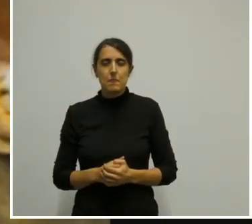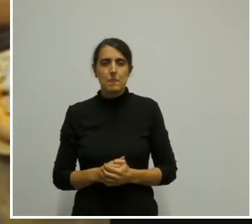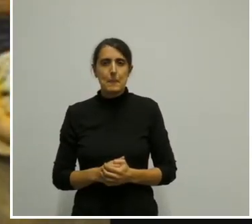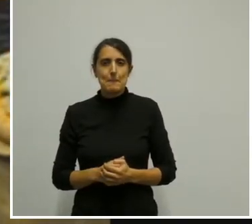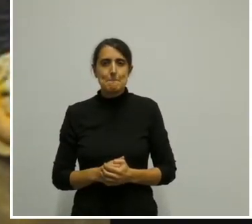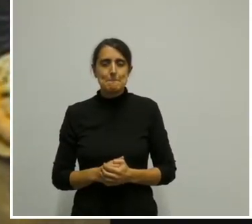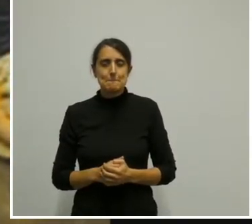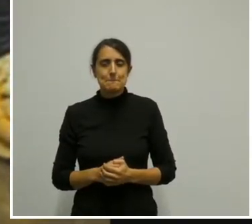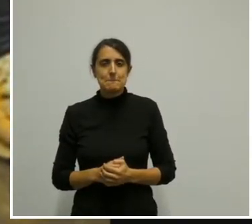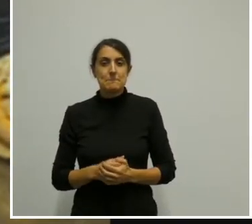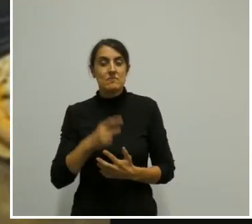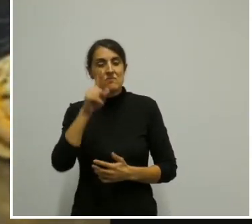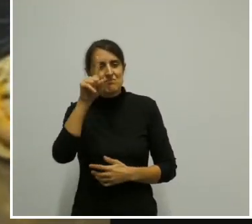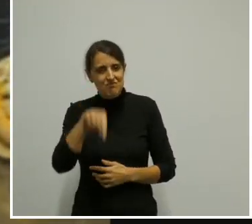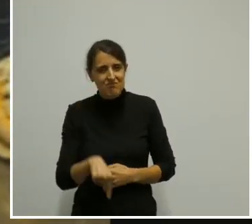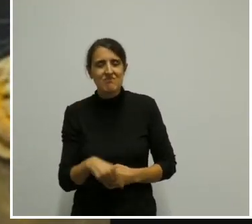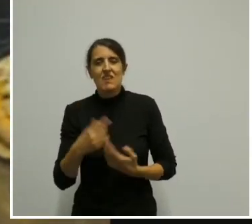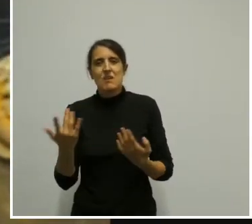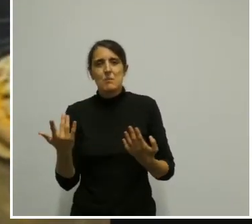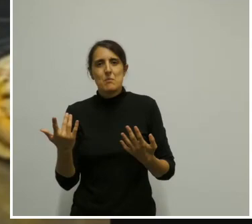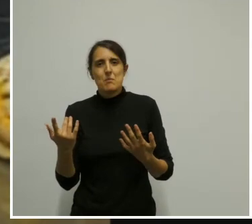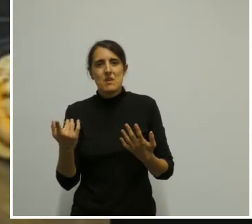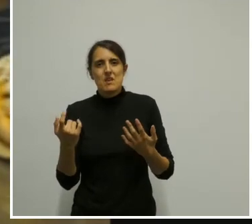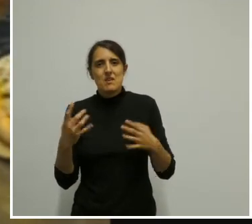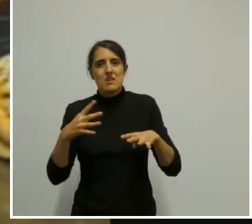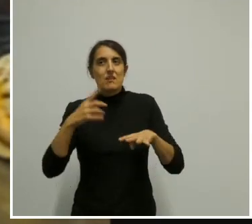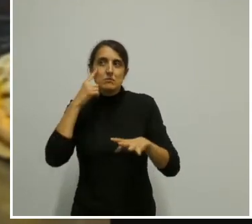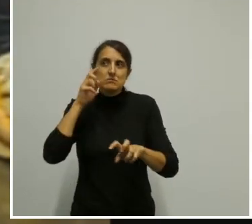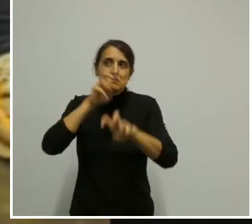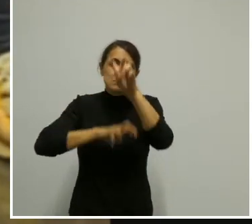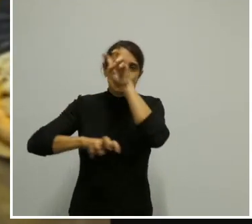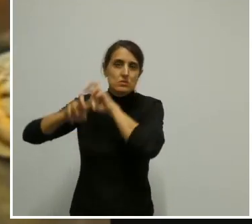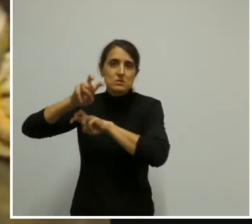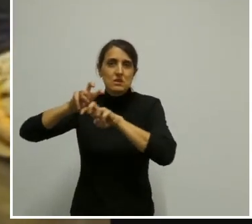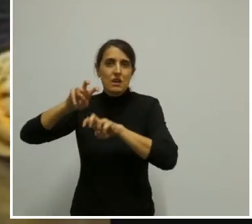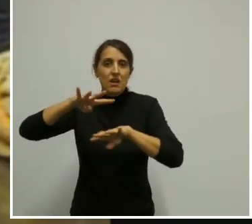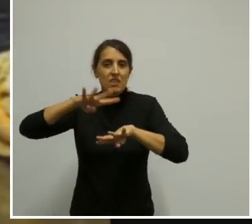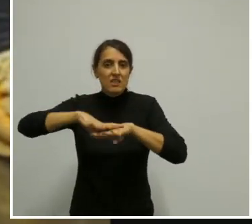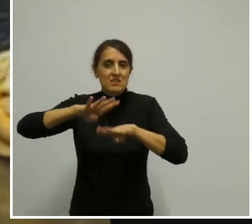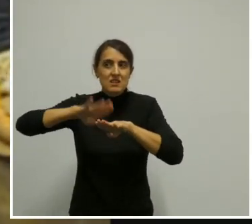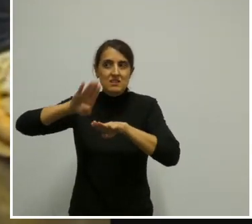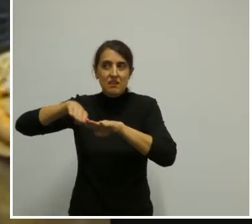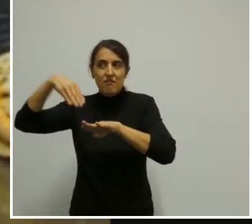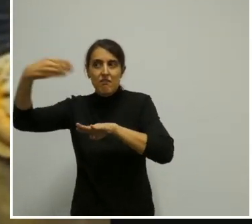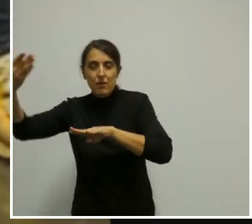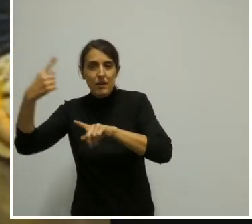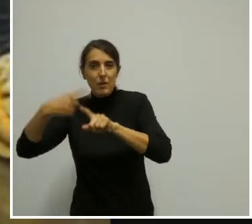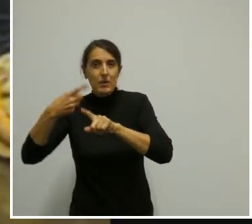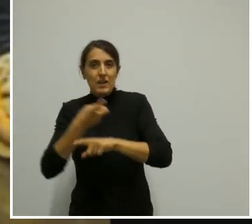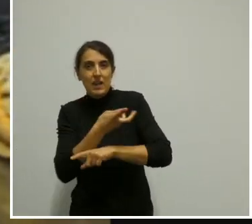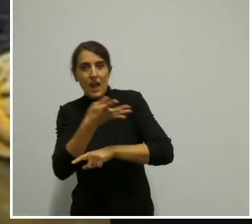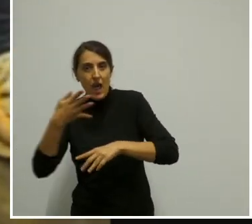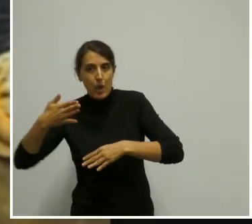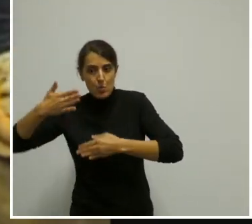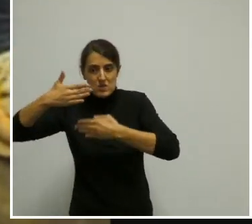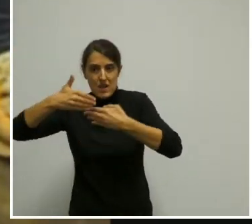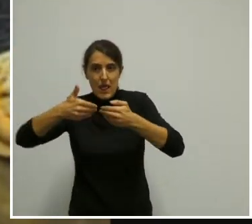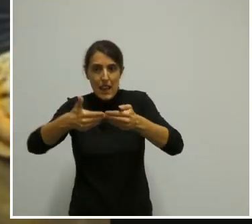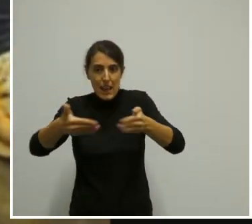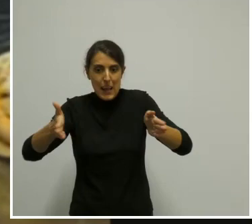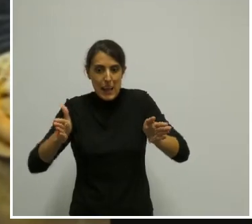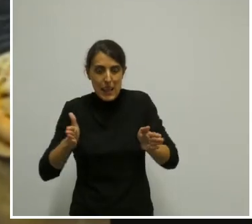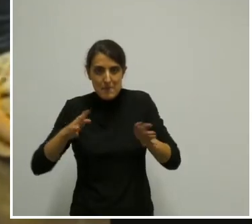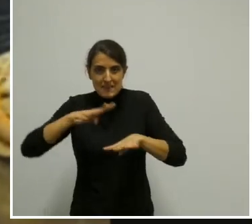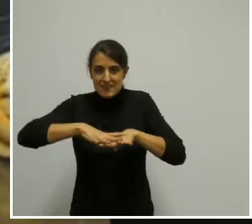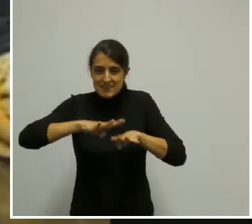I a més, que han de també contactar fora del districte, perquè les que són limítrofes, i si vam estar... Si no recordo